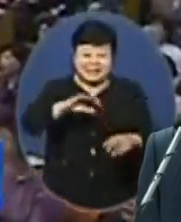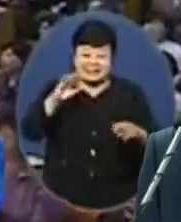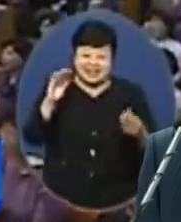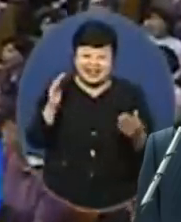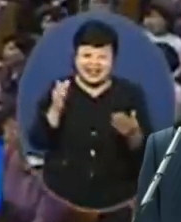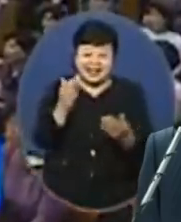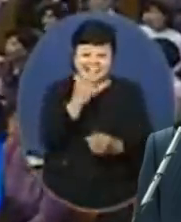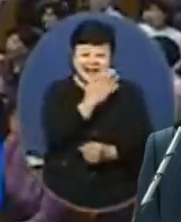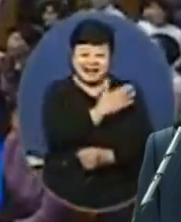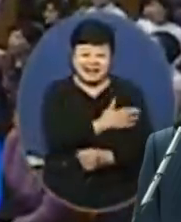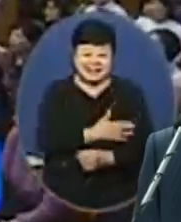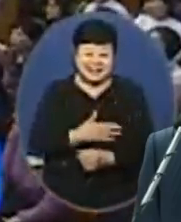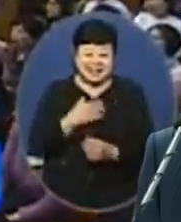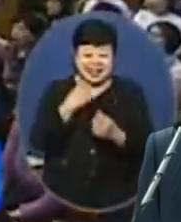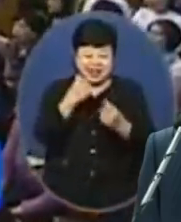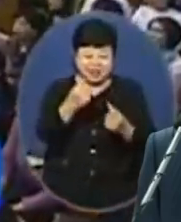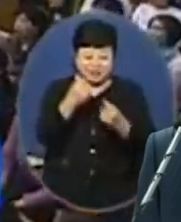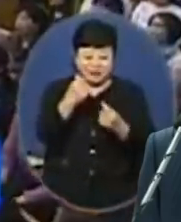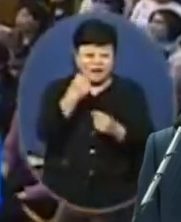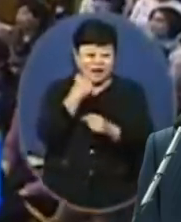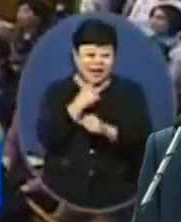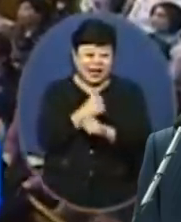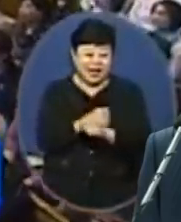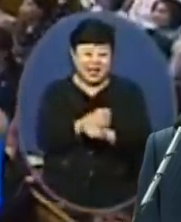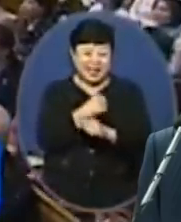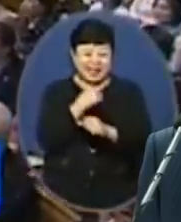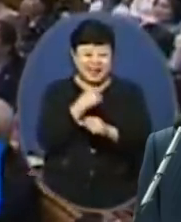범사에 잘 되고